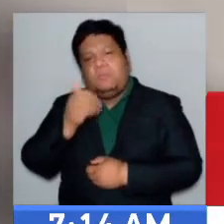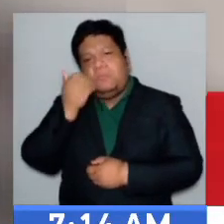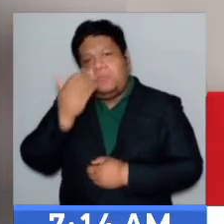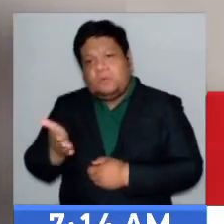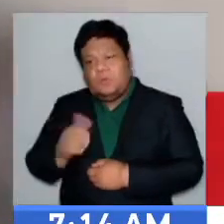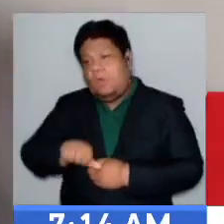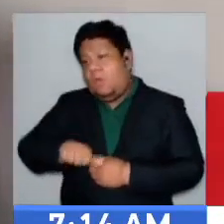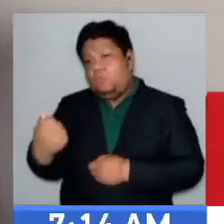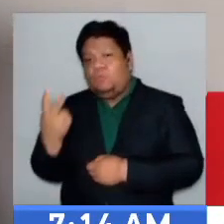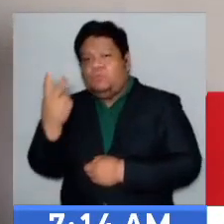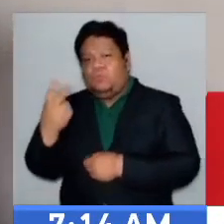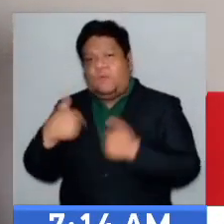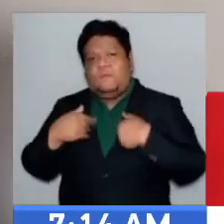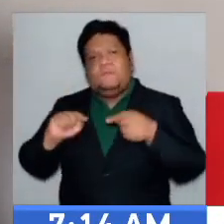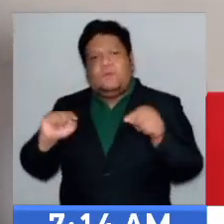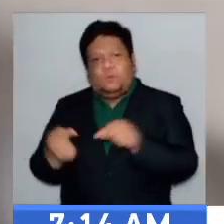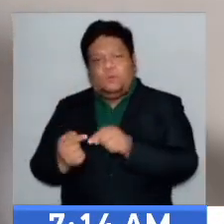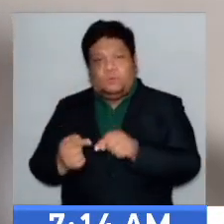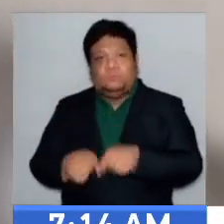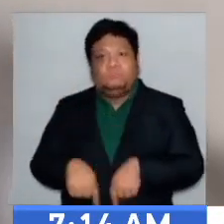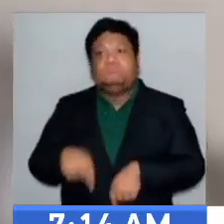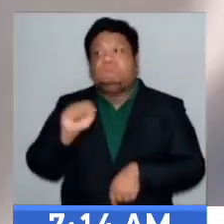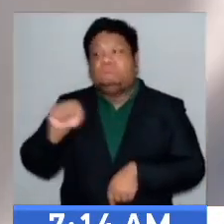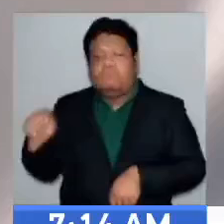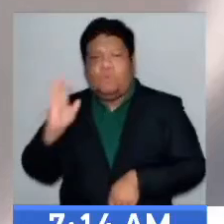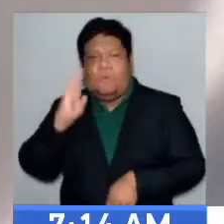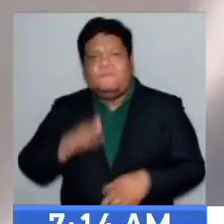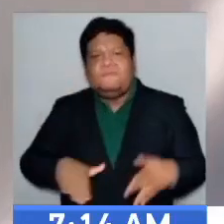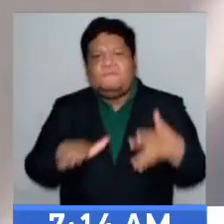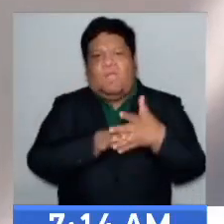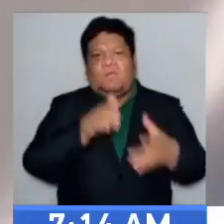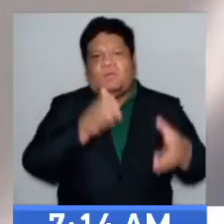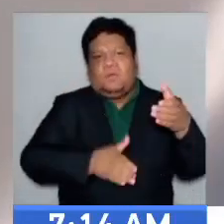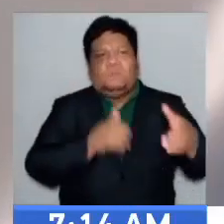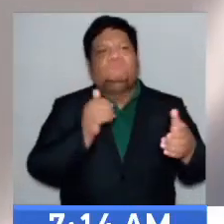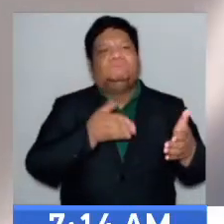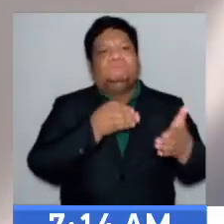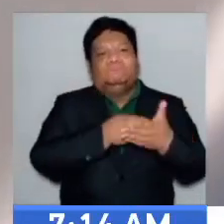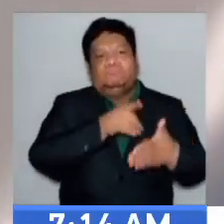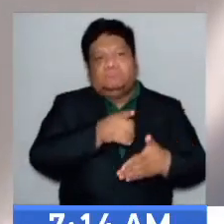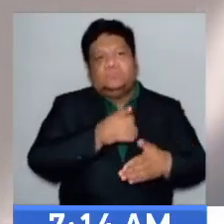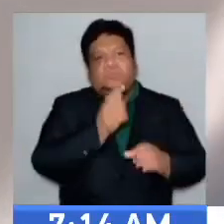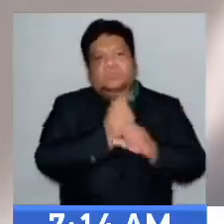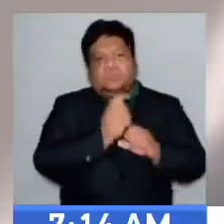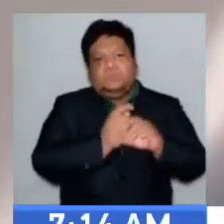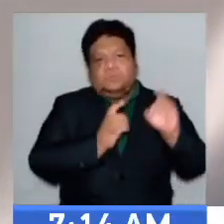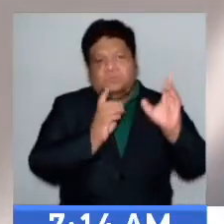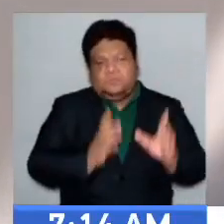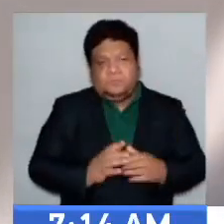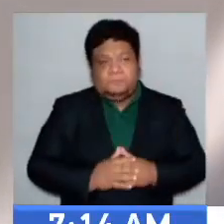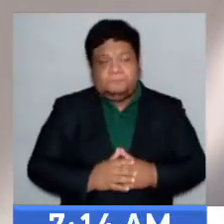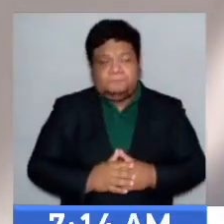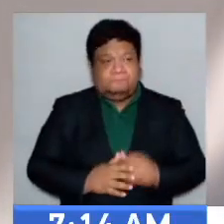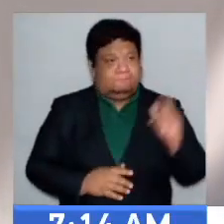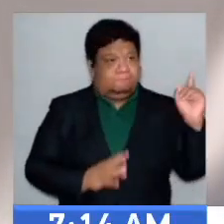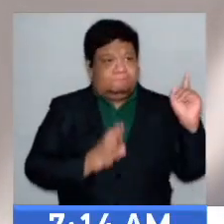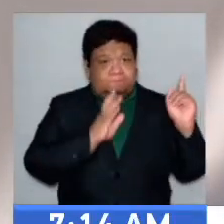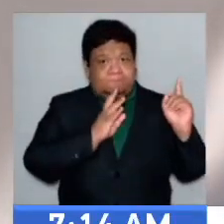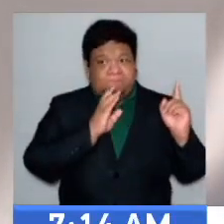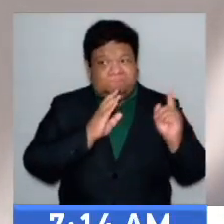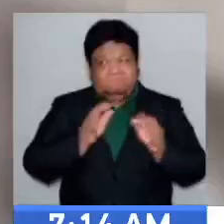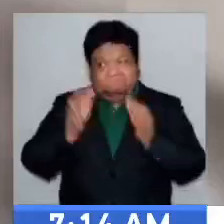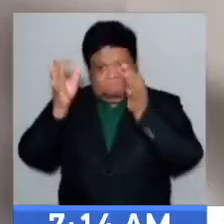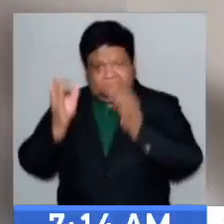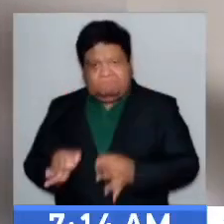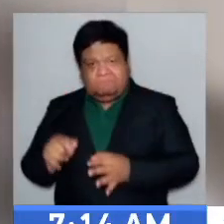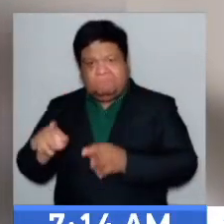ng kaso ang mga biktima laban sa truck driver. Ang pasya po ng kamag-anak po ng mga namatayan ay magkakaso po sila doon